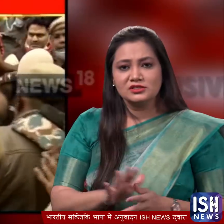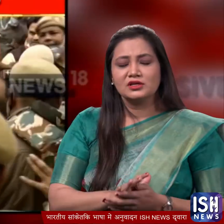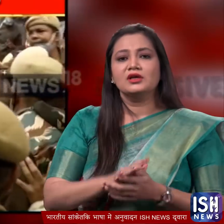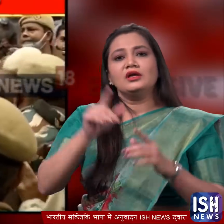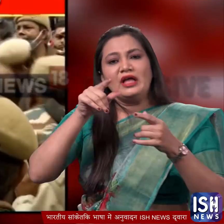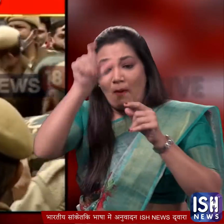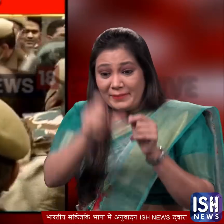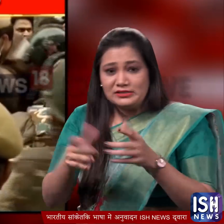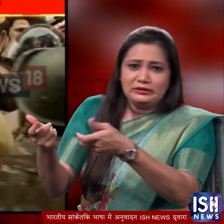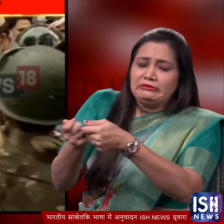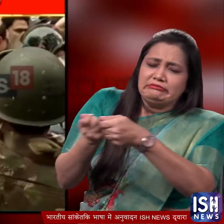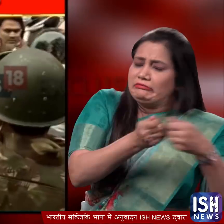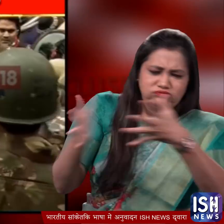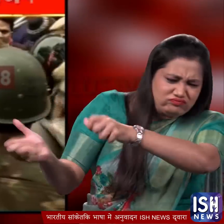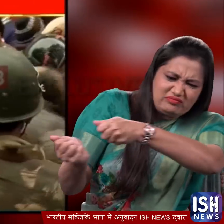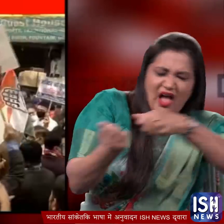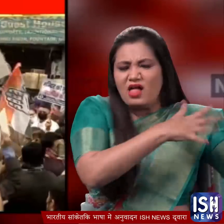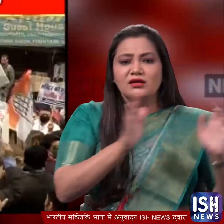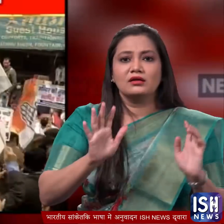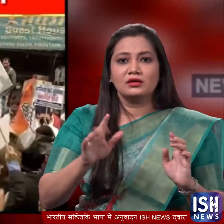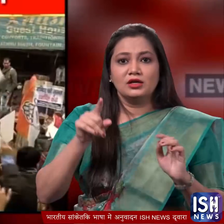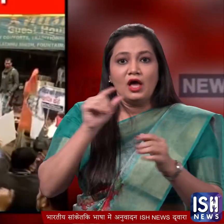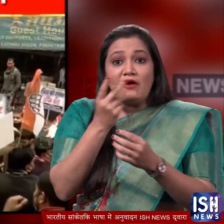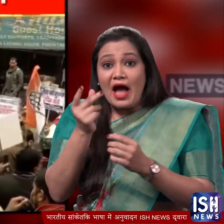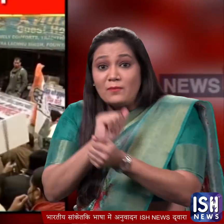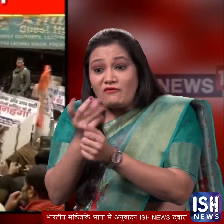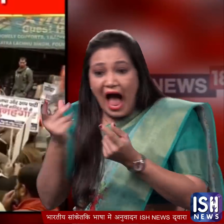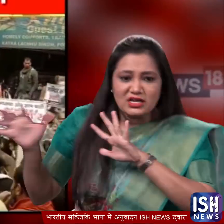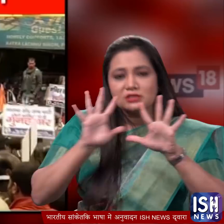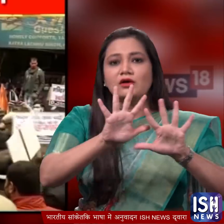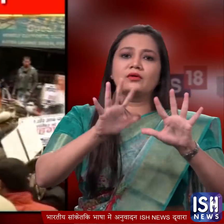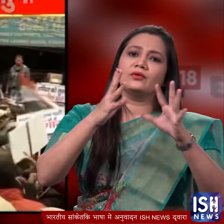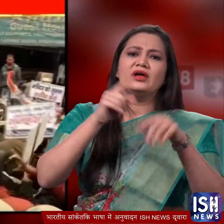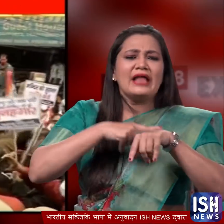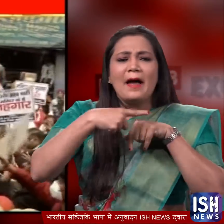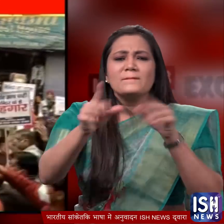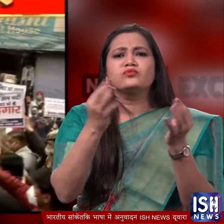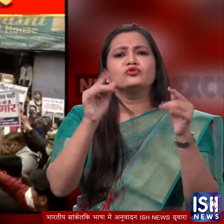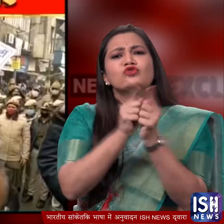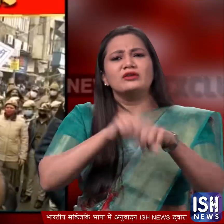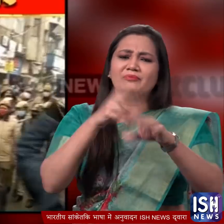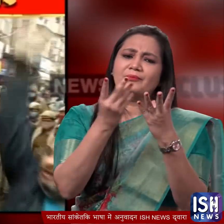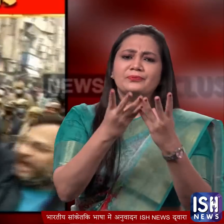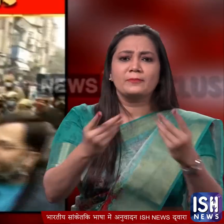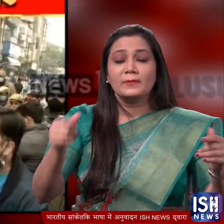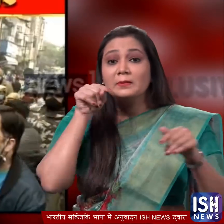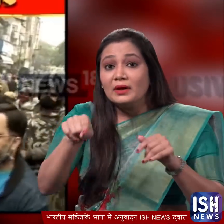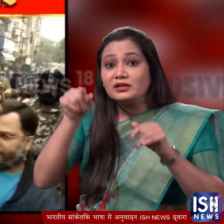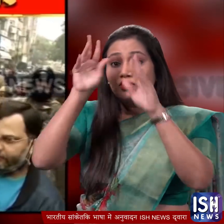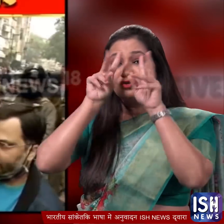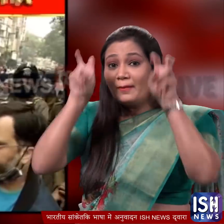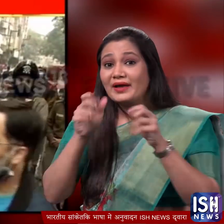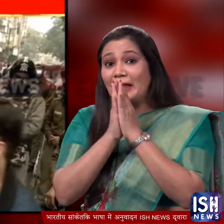पुलिस वाले एक प्रदर्शनकारी को जबरदस्ती वहां से हटाने लगे। पुलिस के अलर्ट पर होने की वजह से भले ही ये प्रदर्शन ज्यादा देर नहीं चला, लेकिन मंदिर विवाद